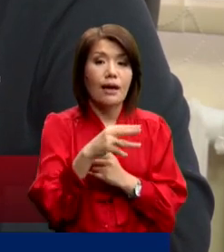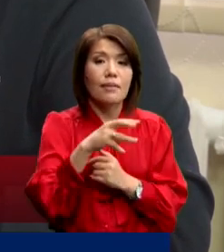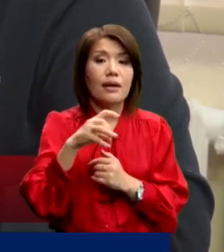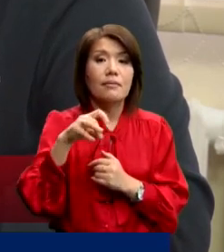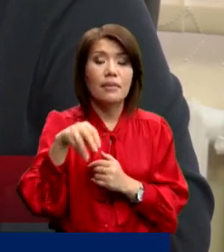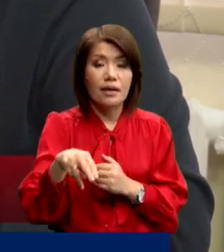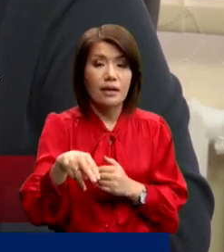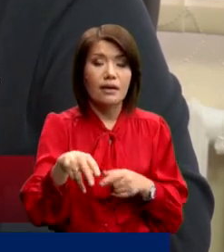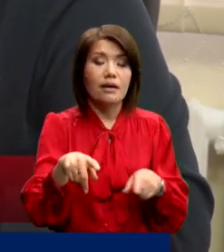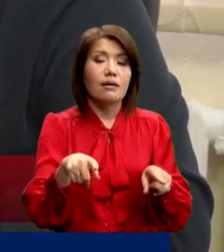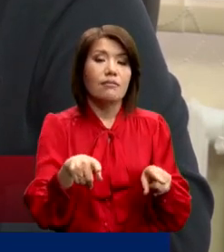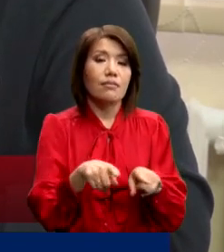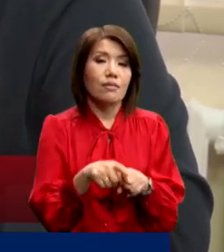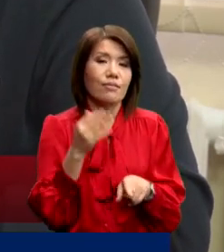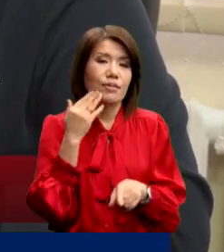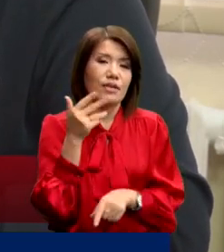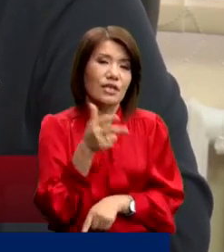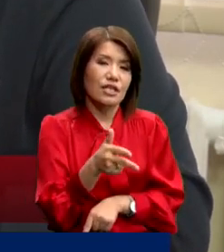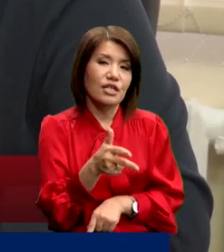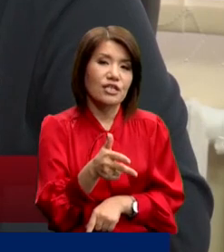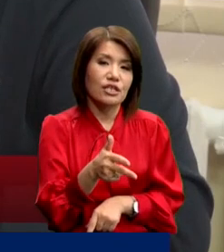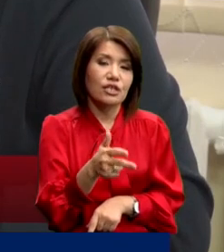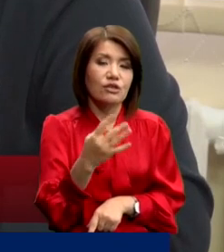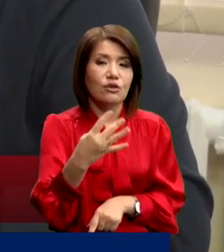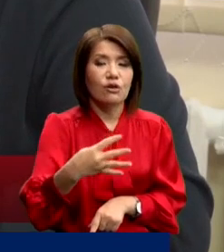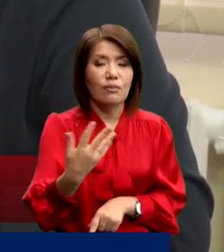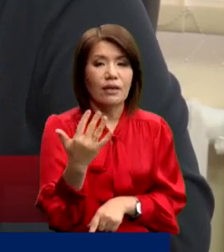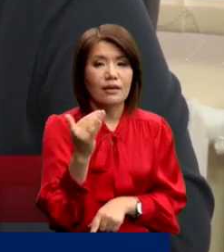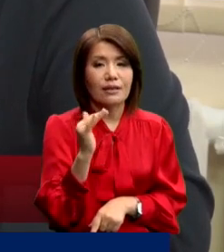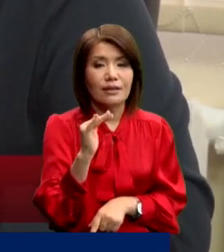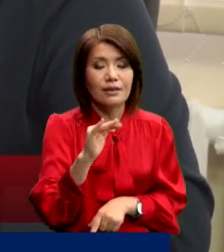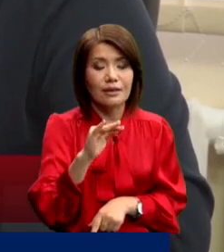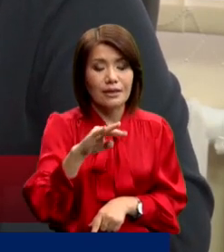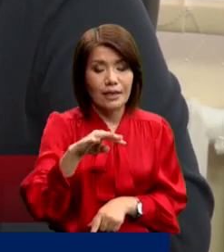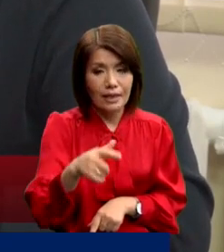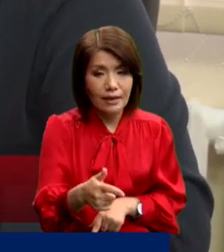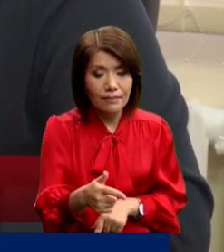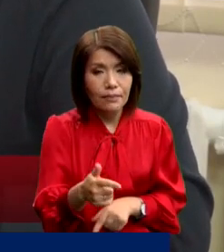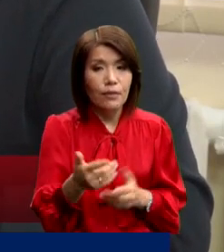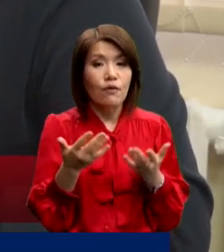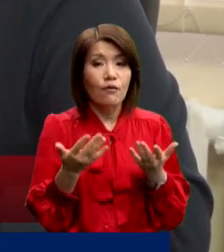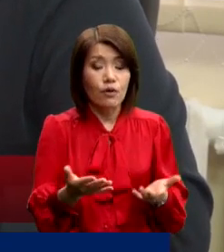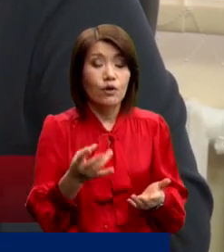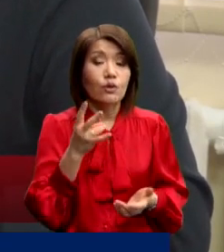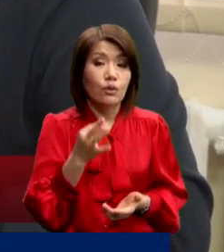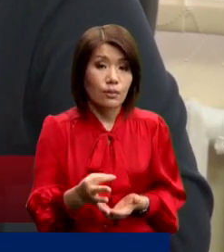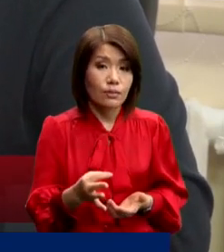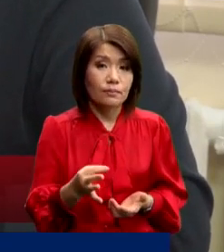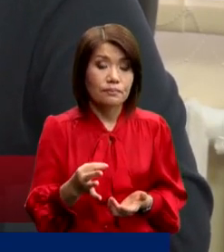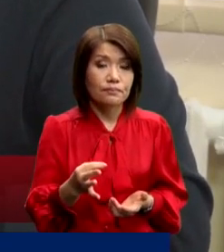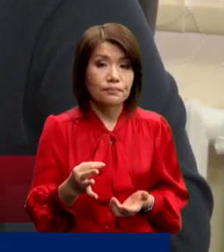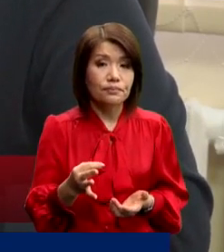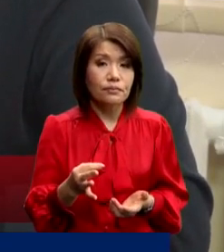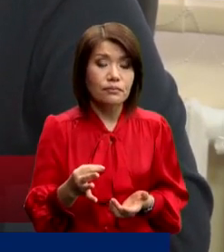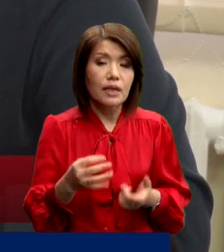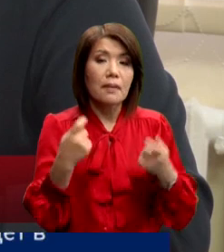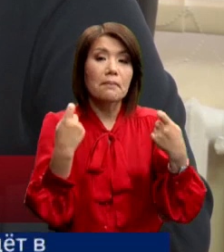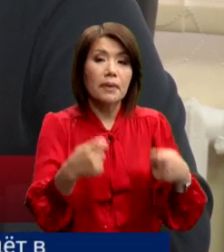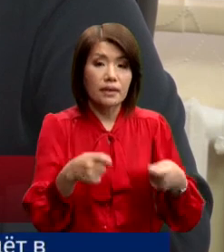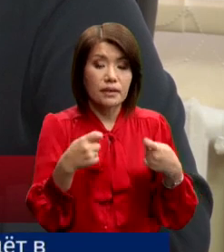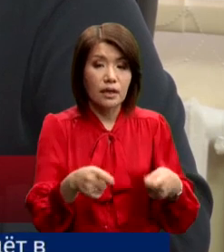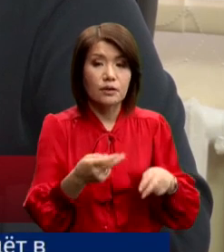там, по-моему, 3045 тенге, по-моему. Но продают